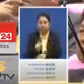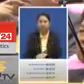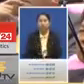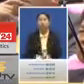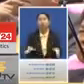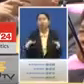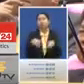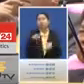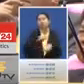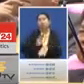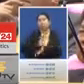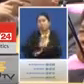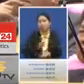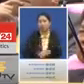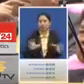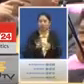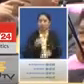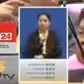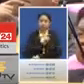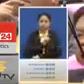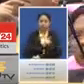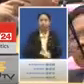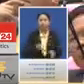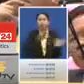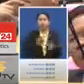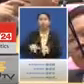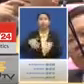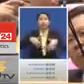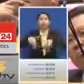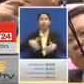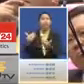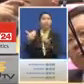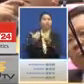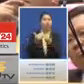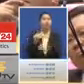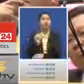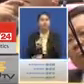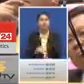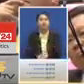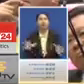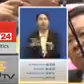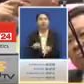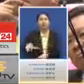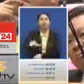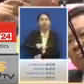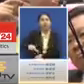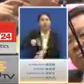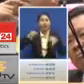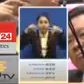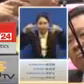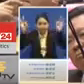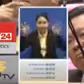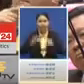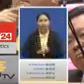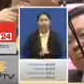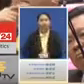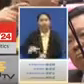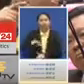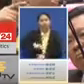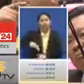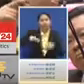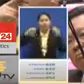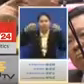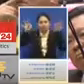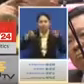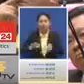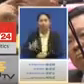เกี่ยวกับศาสนาอีกเรื่องนึงชาวบ้านฝากมาเรื่องกัญชาเสรีกัญชาเสรีนี่